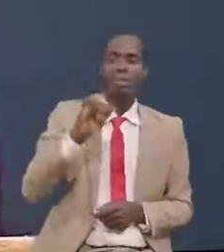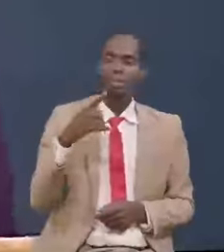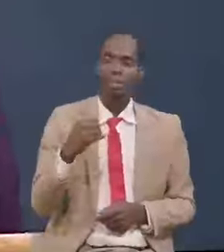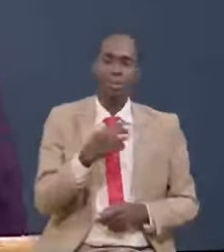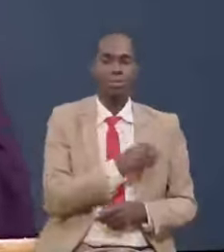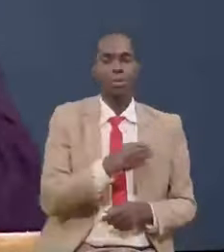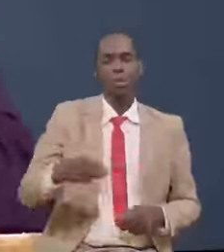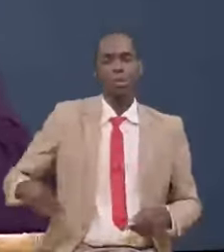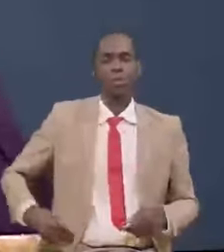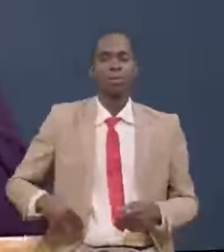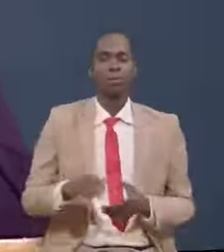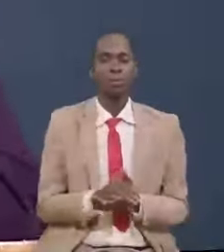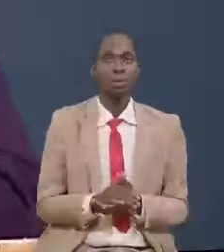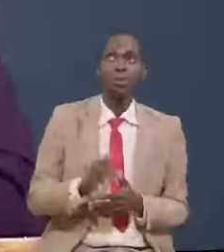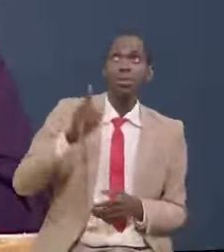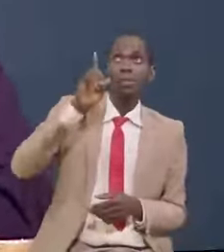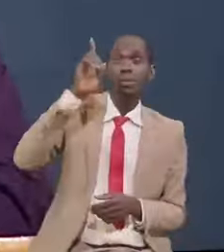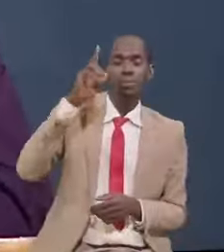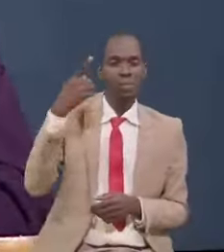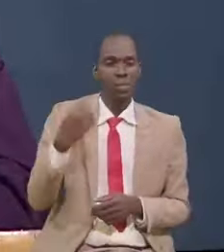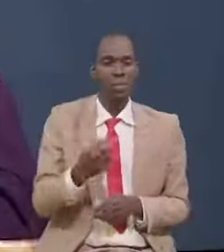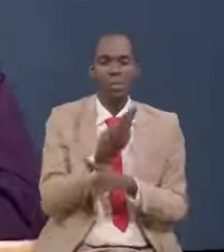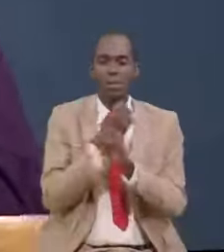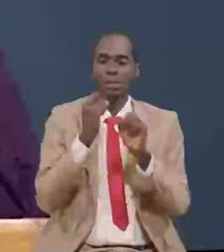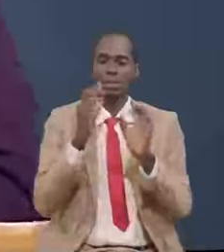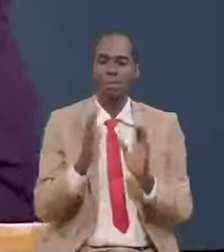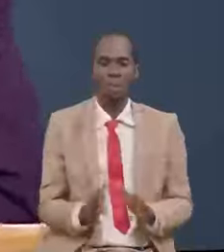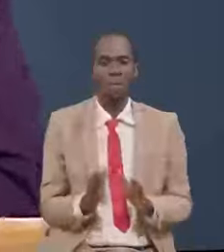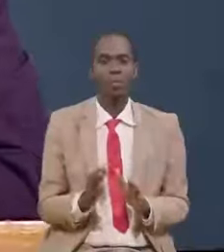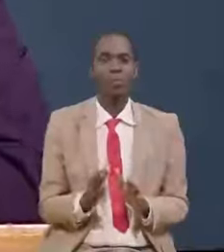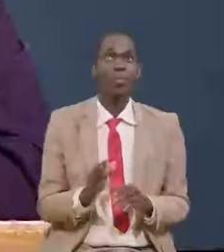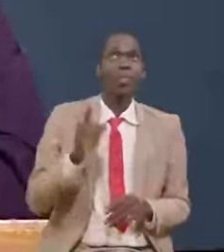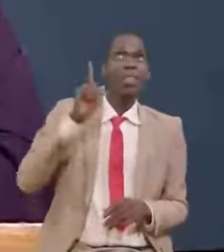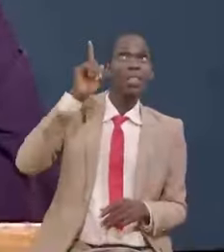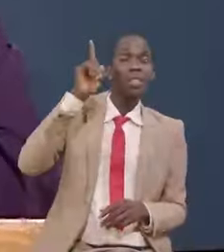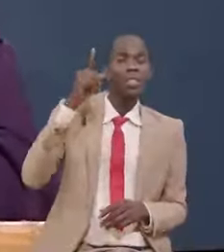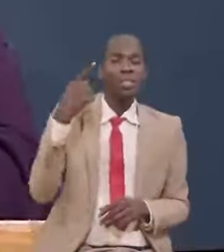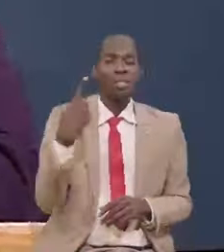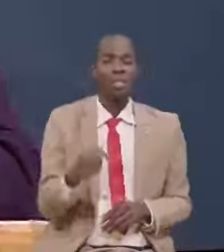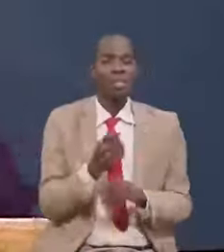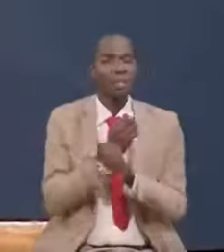Messie, lui le Rédempteur, lui le Sauveur.